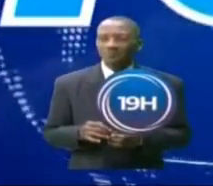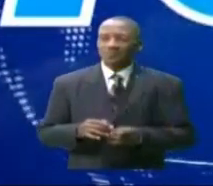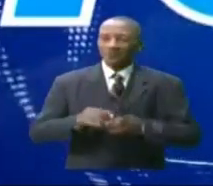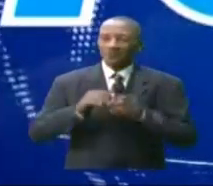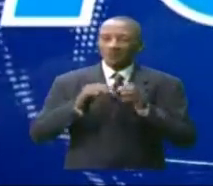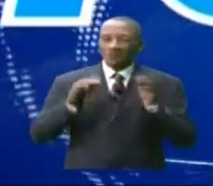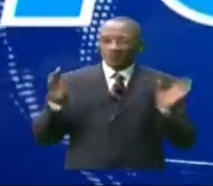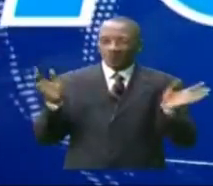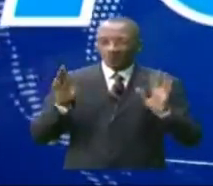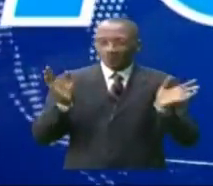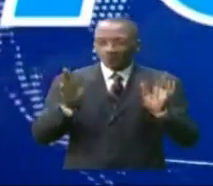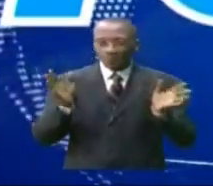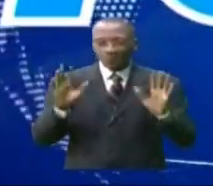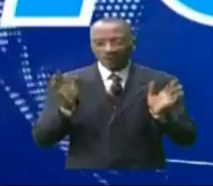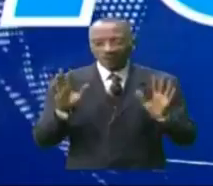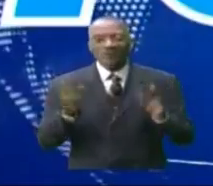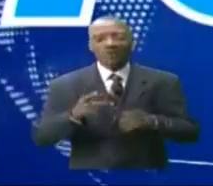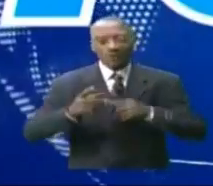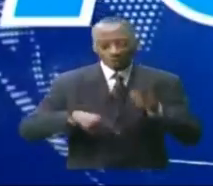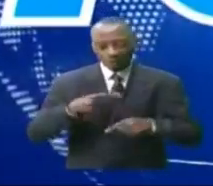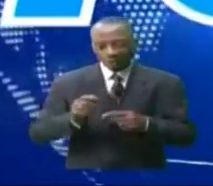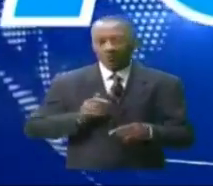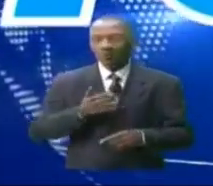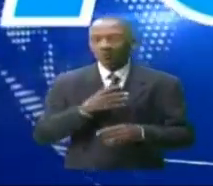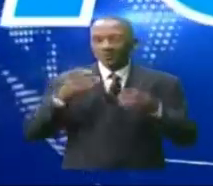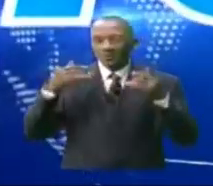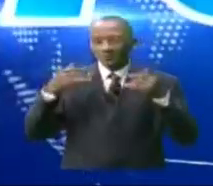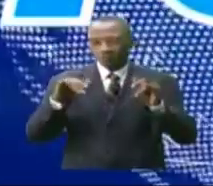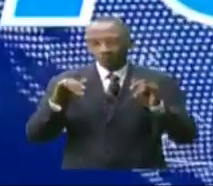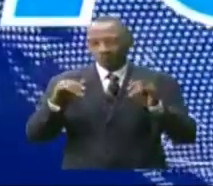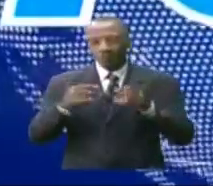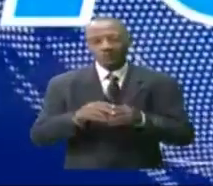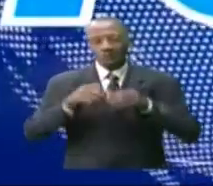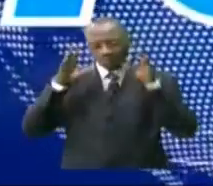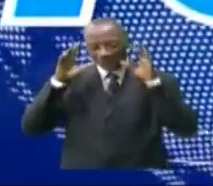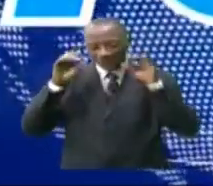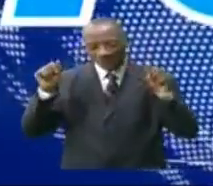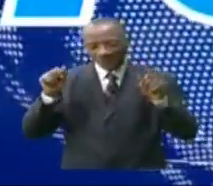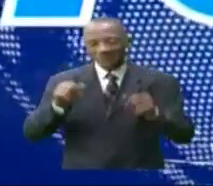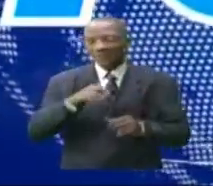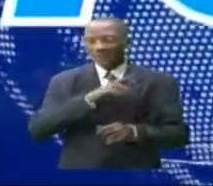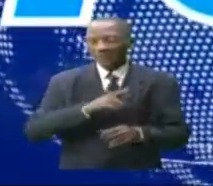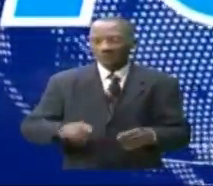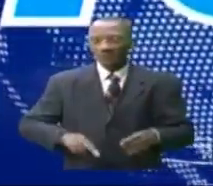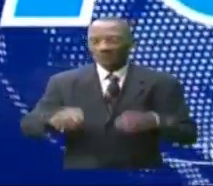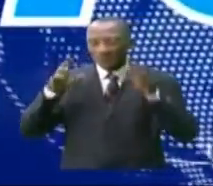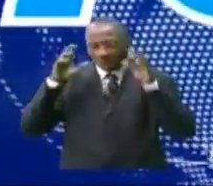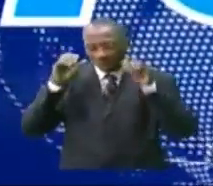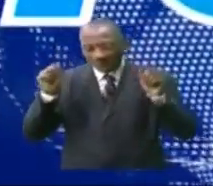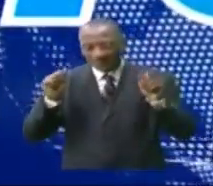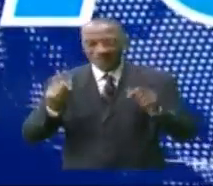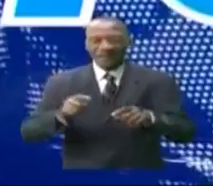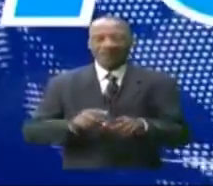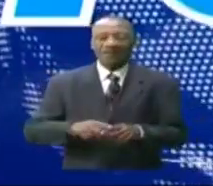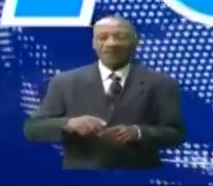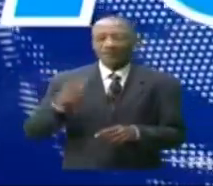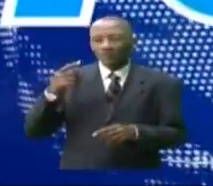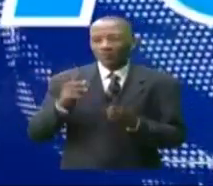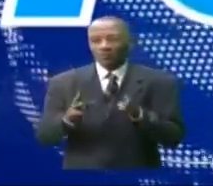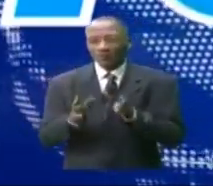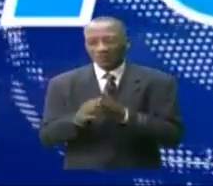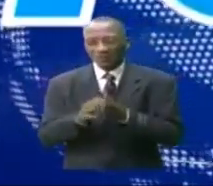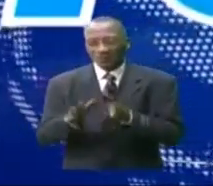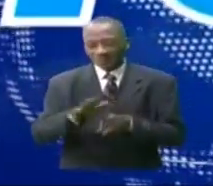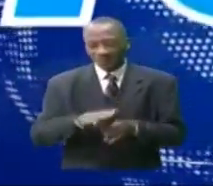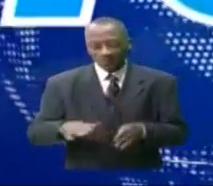donné 2 instructions pour l'atteinte des objectifs principaux du pays, notamment la tenue prochaine des élections. Jean-Michel Samalou Le